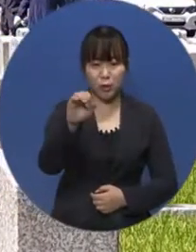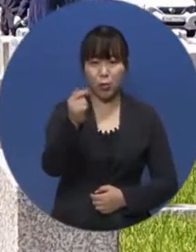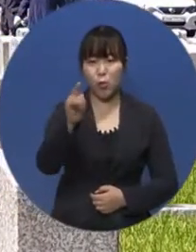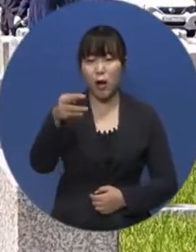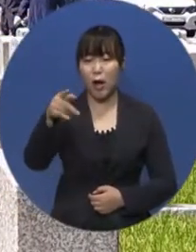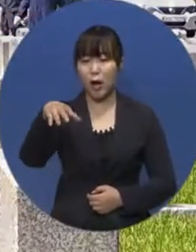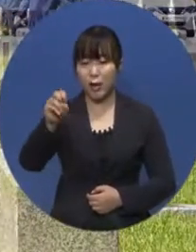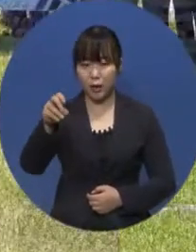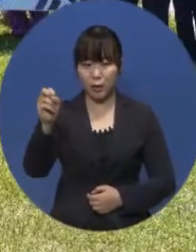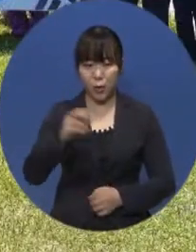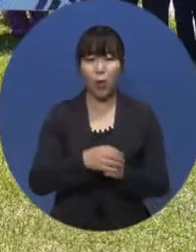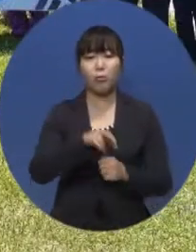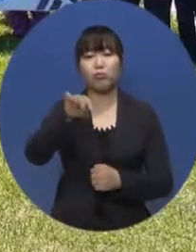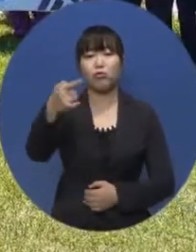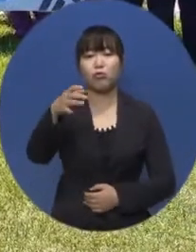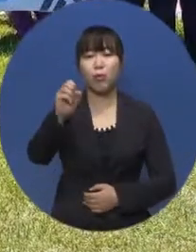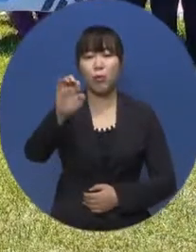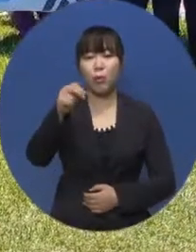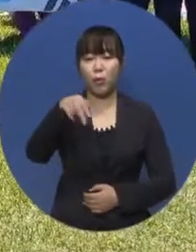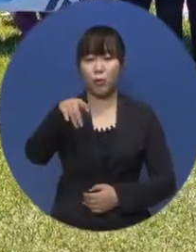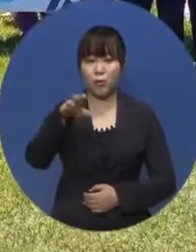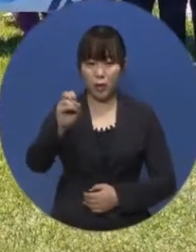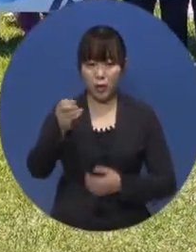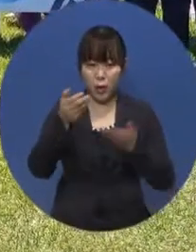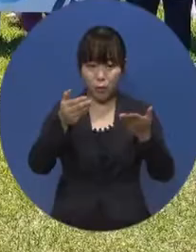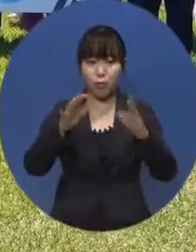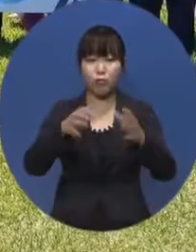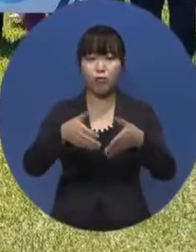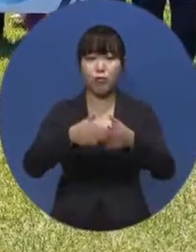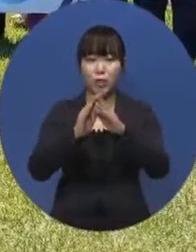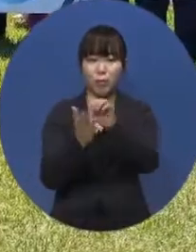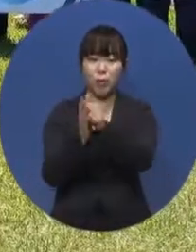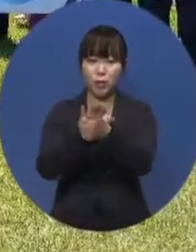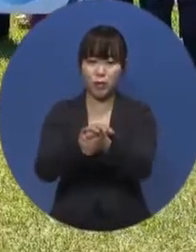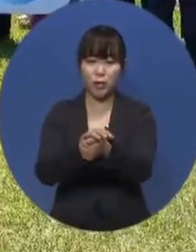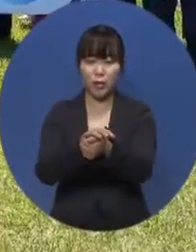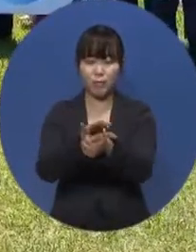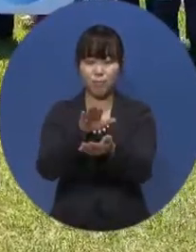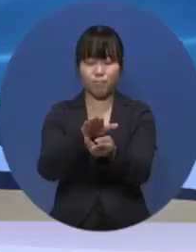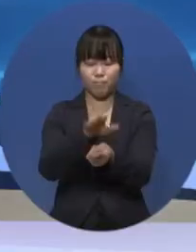무공훈장, 무공포장을 주서하고 국립묘지에 안장했습니다.